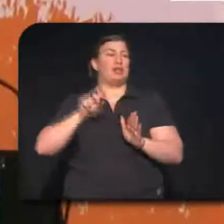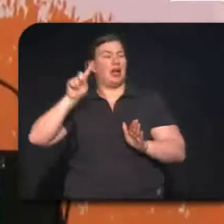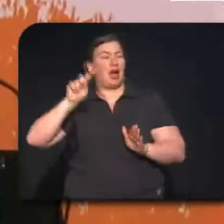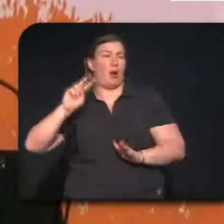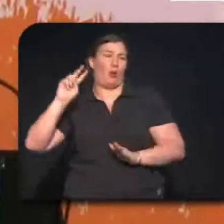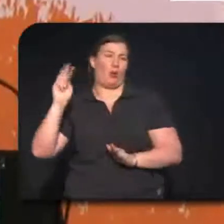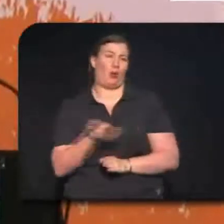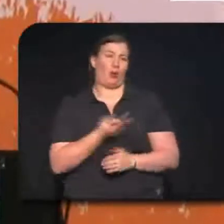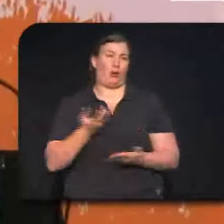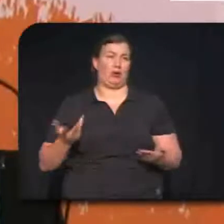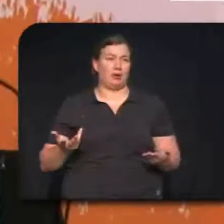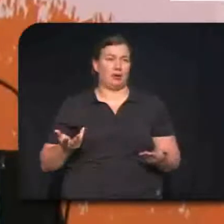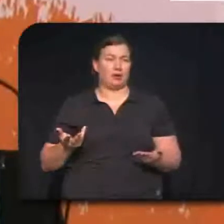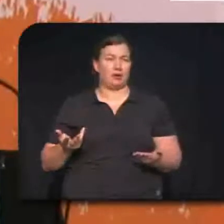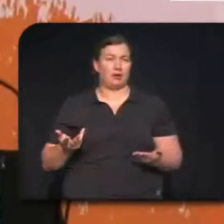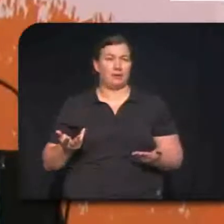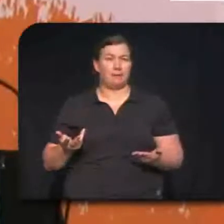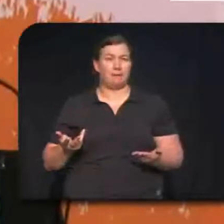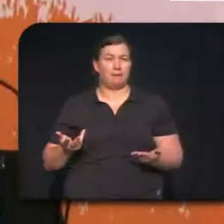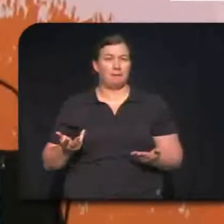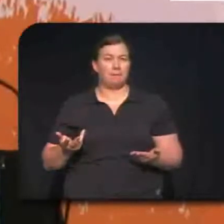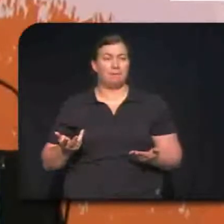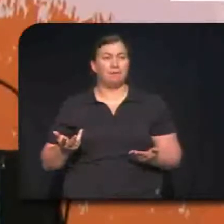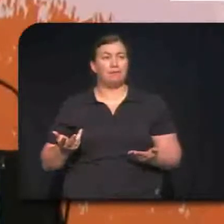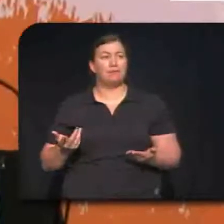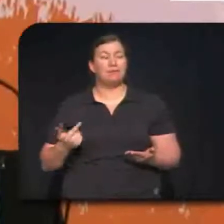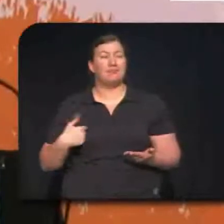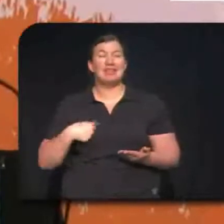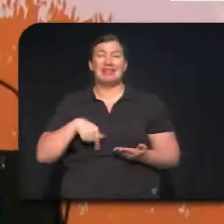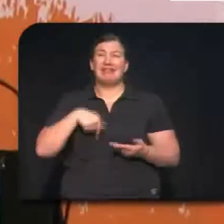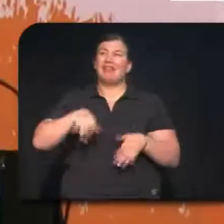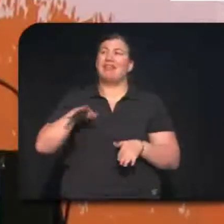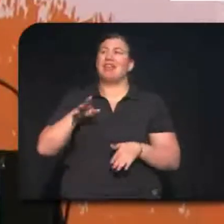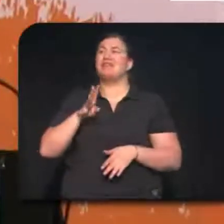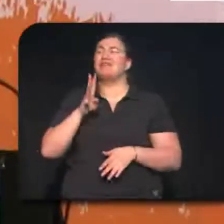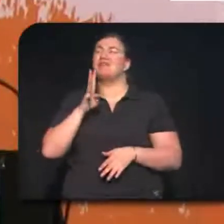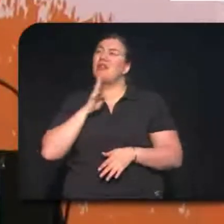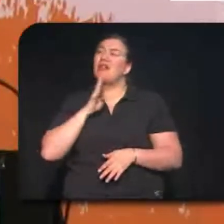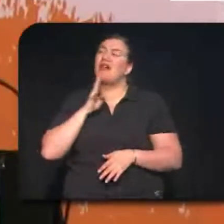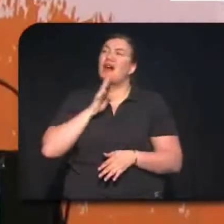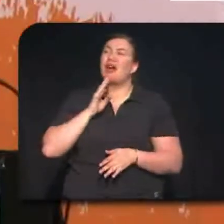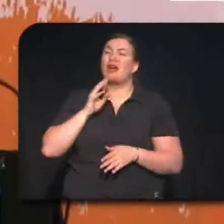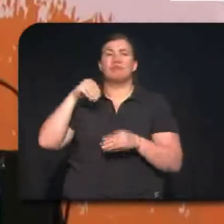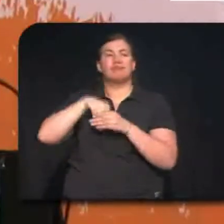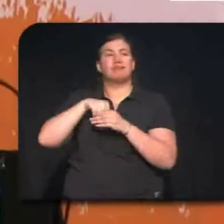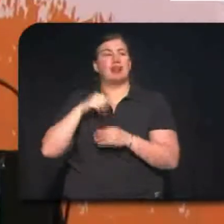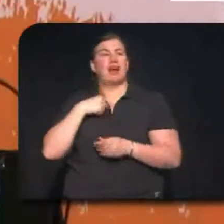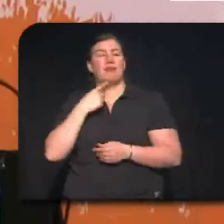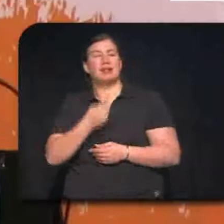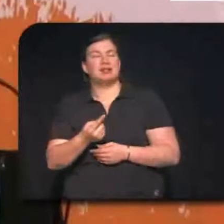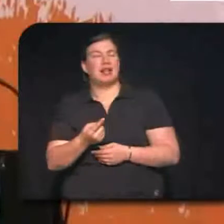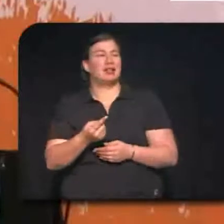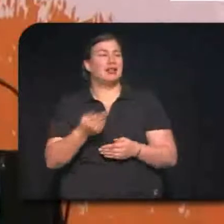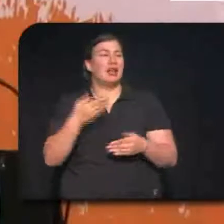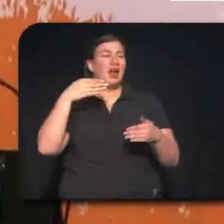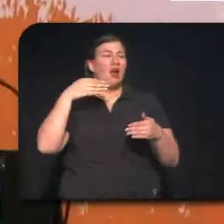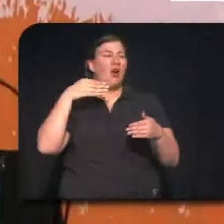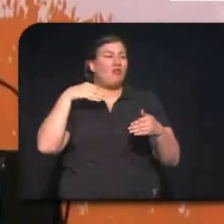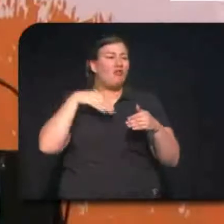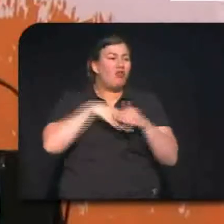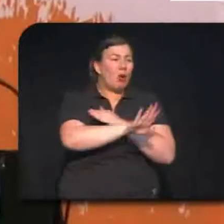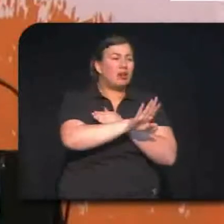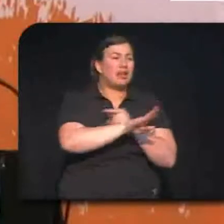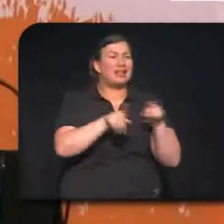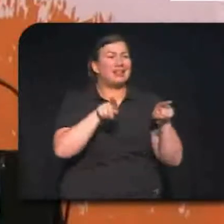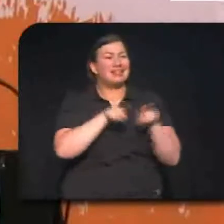des Weiteren wurden hier hier wurden Redebeiträgen immer wieder Flüchtlinge mit Verbrechern verglichen Flucht ist kein Verbrechen